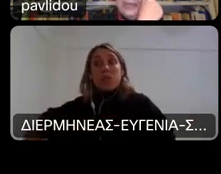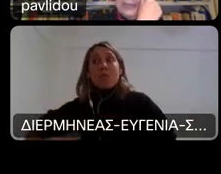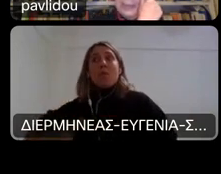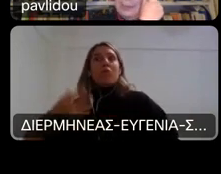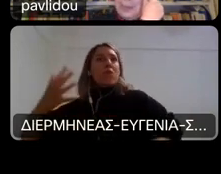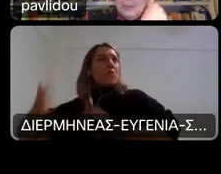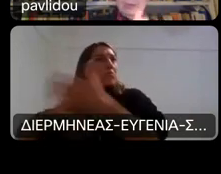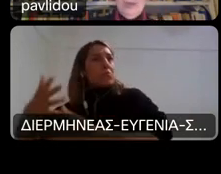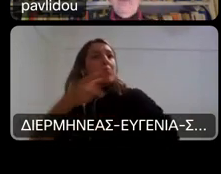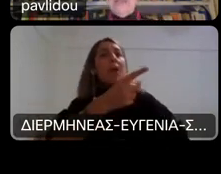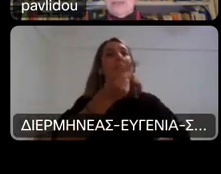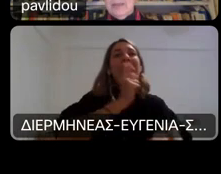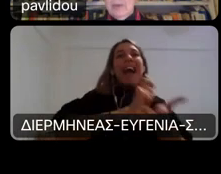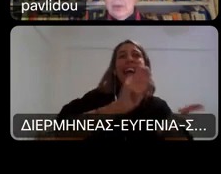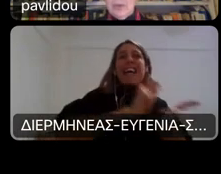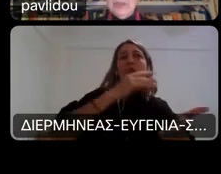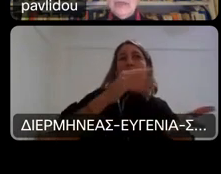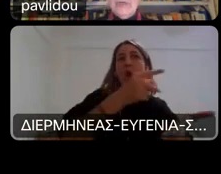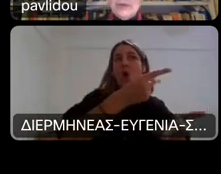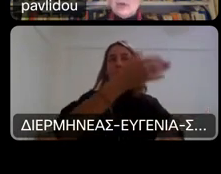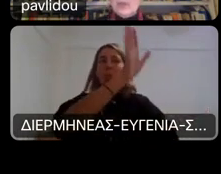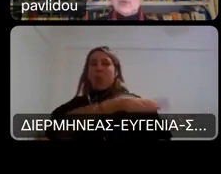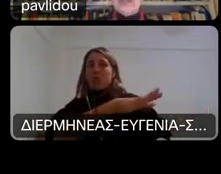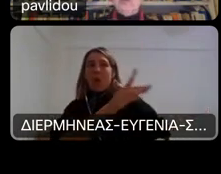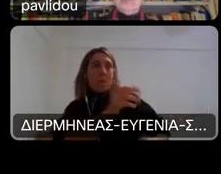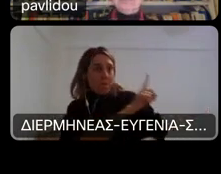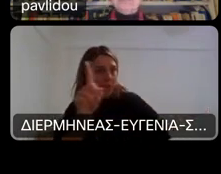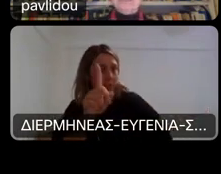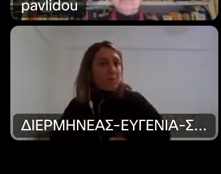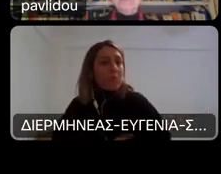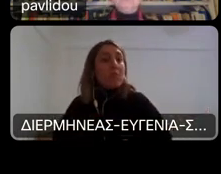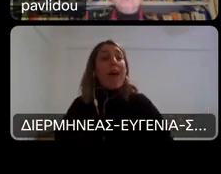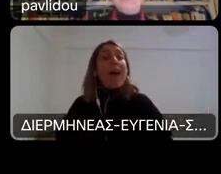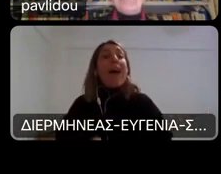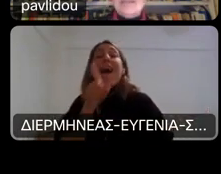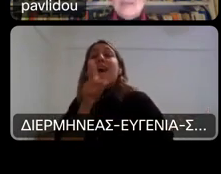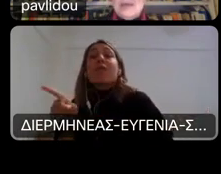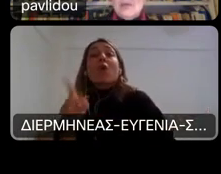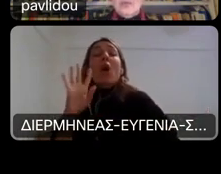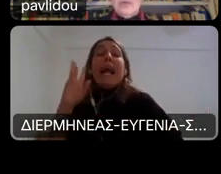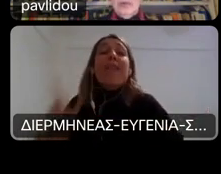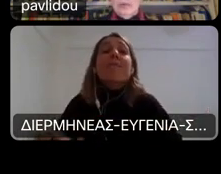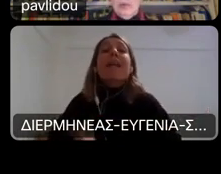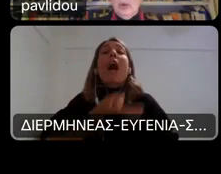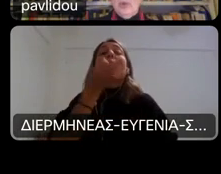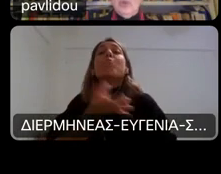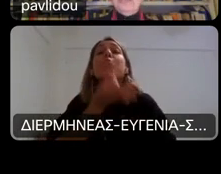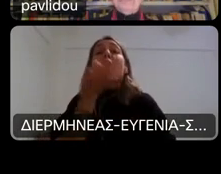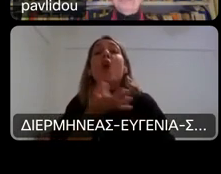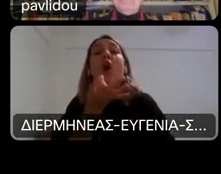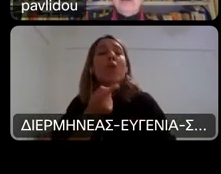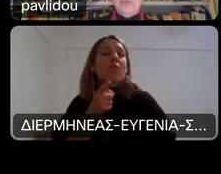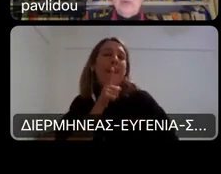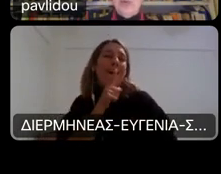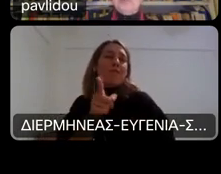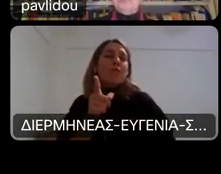λόγο και τις επίσημες παρεμβάσεις στη γλώσσα, φέρνουν στο προσκήνιο τη σημασία του καθημερινού προφορικού λόγου